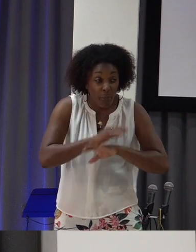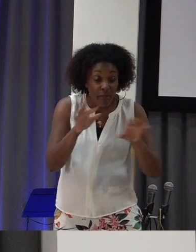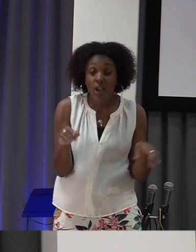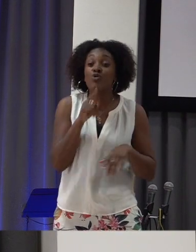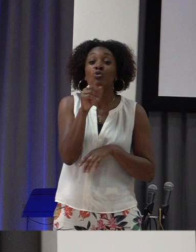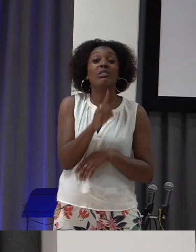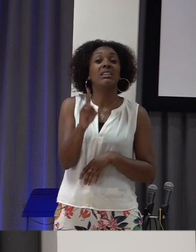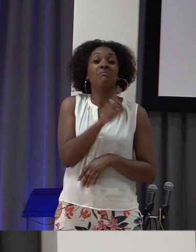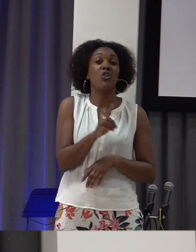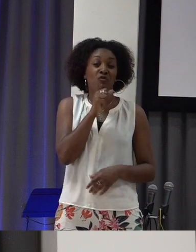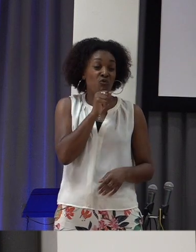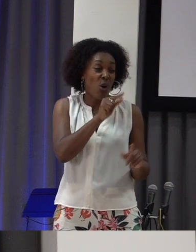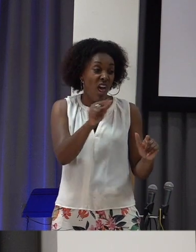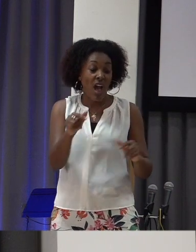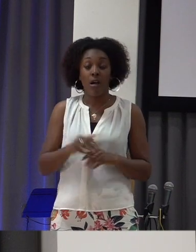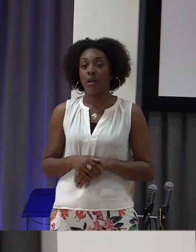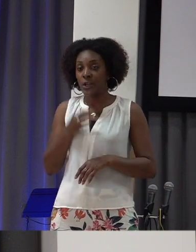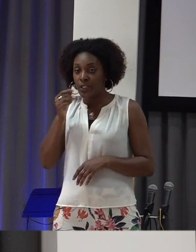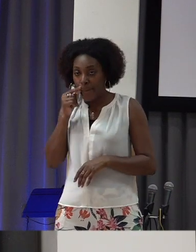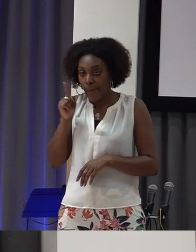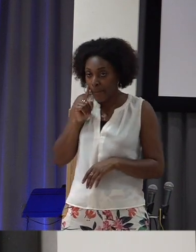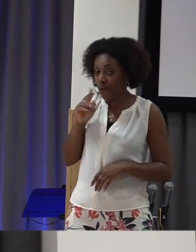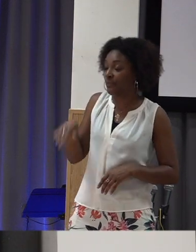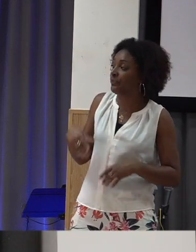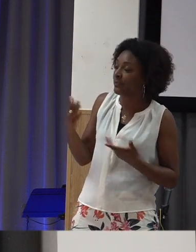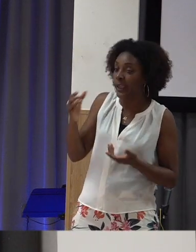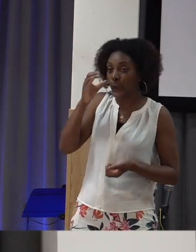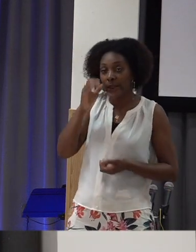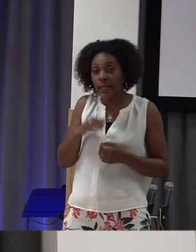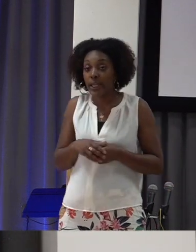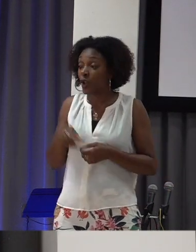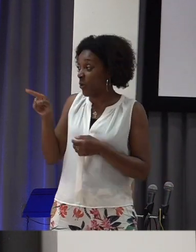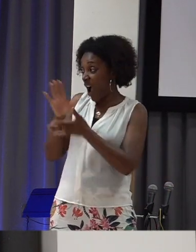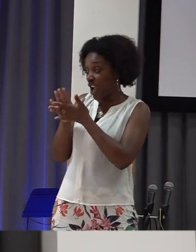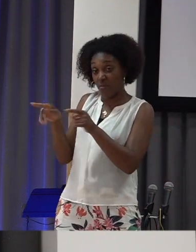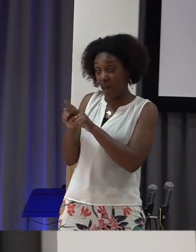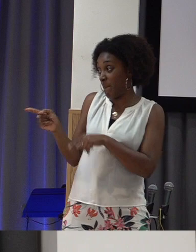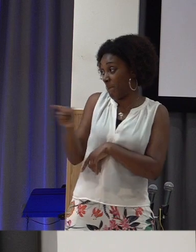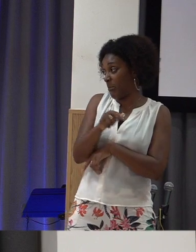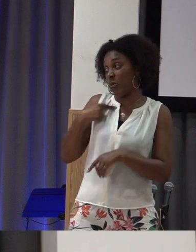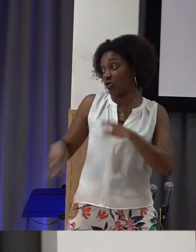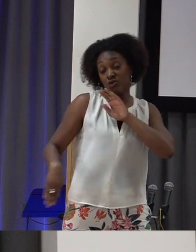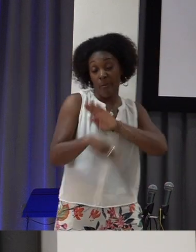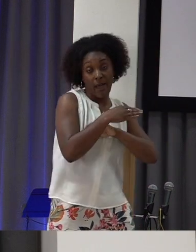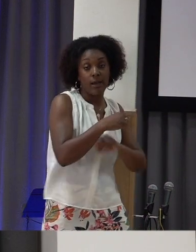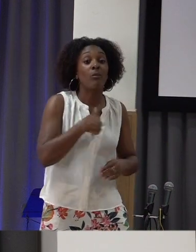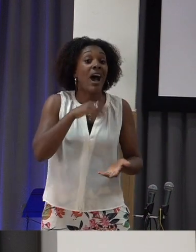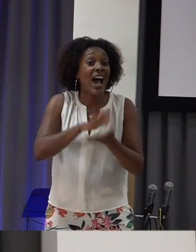Alors, j'ai dit à mes parents, écoutez, vous êtes de leur âge, moi je m'en vais, j'avais 16